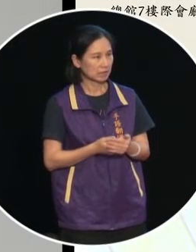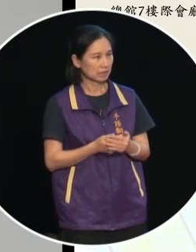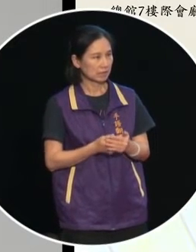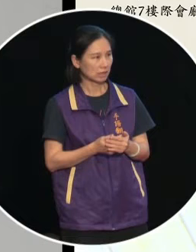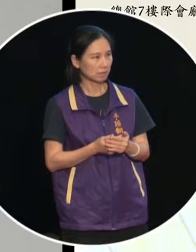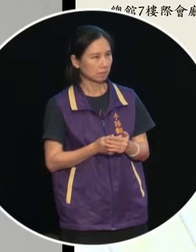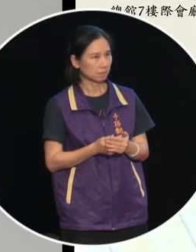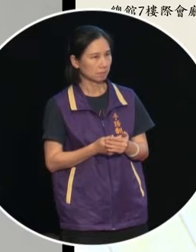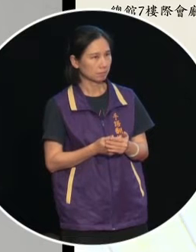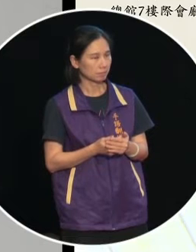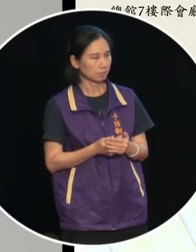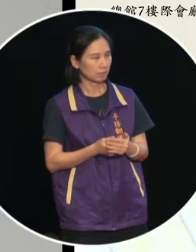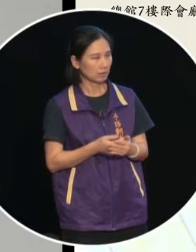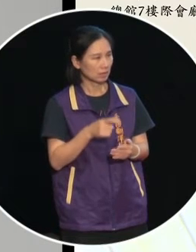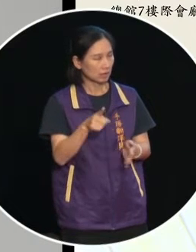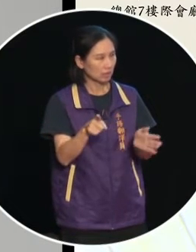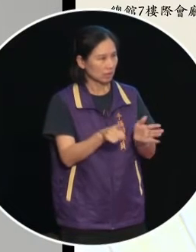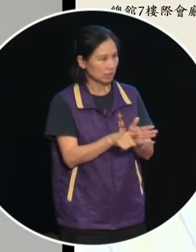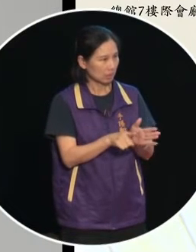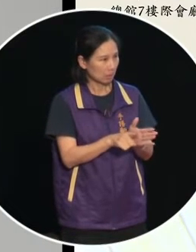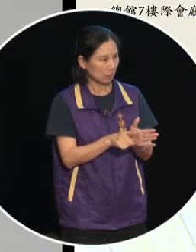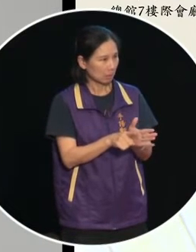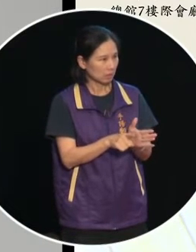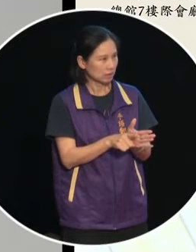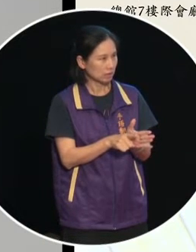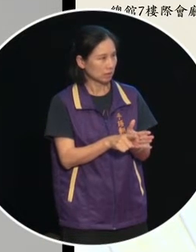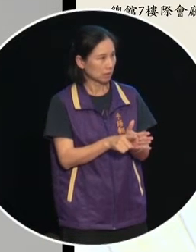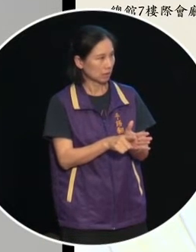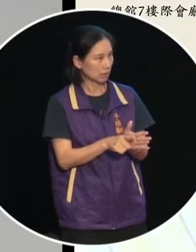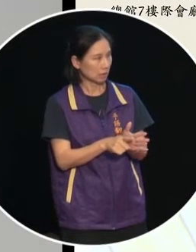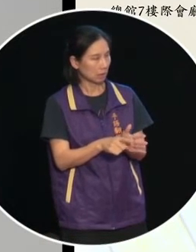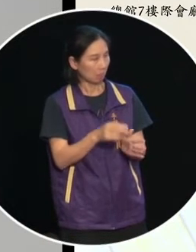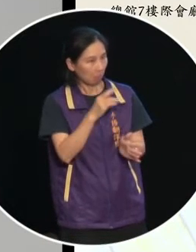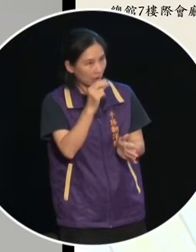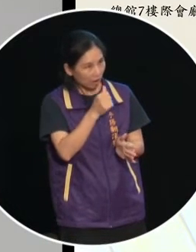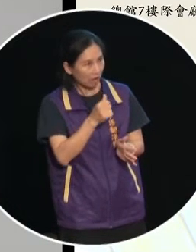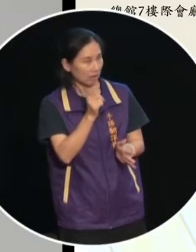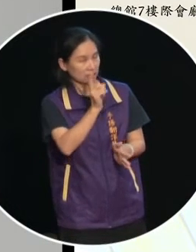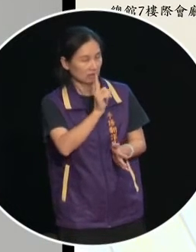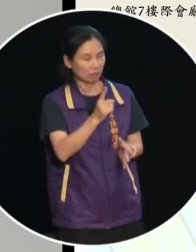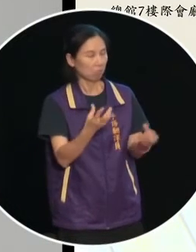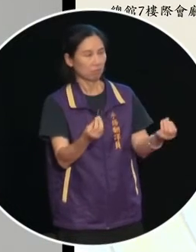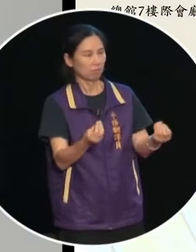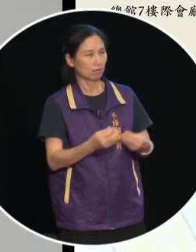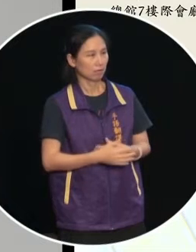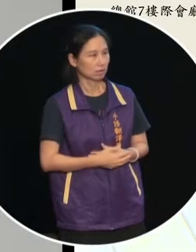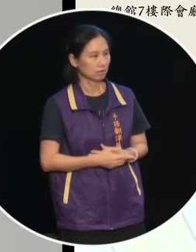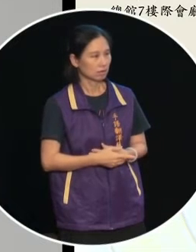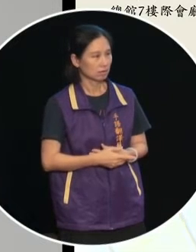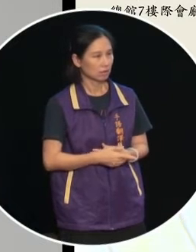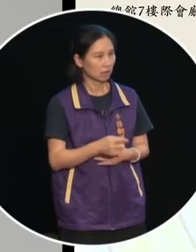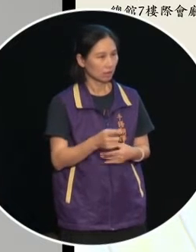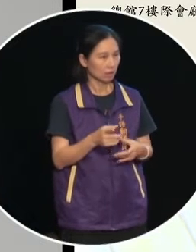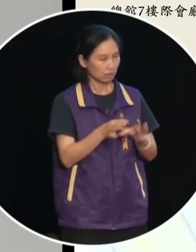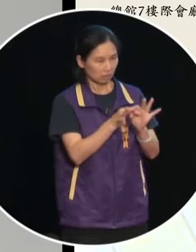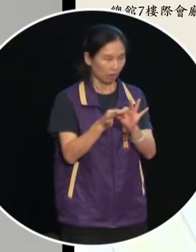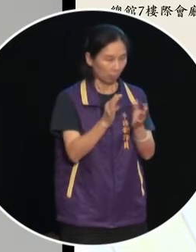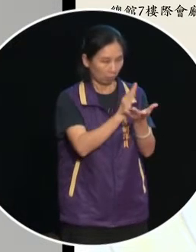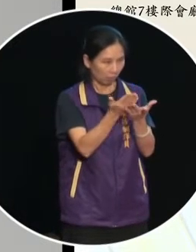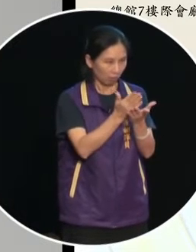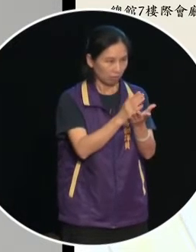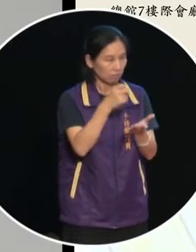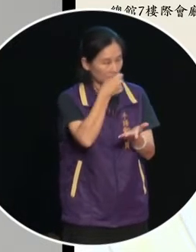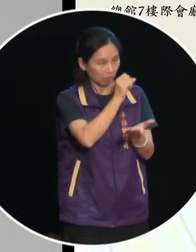湾本身可能是没有那么的有魅力的，所以呢有关台湾的书真的很少，